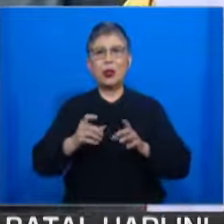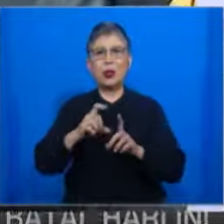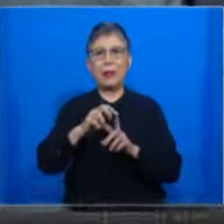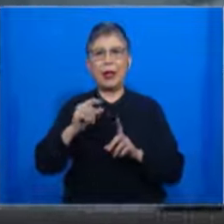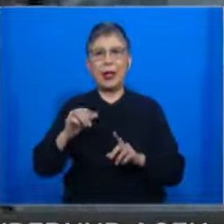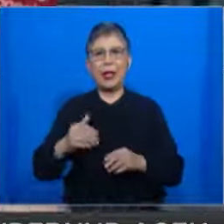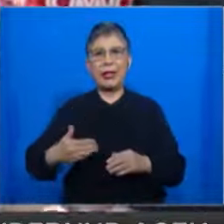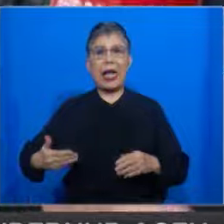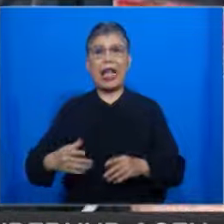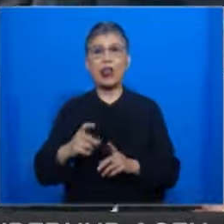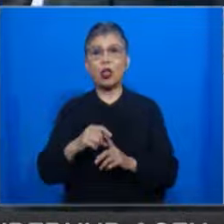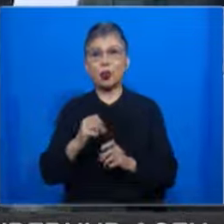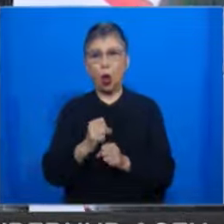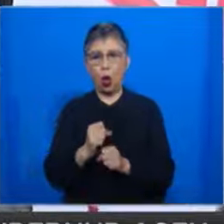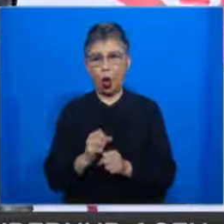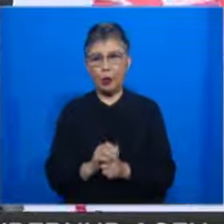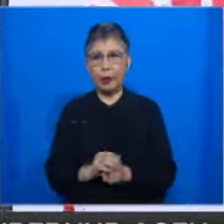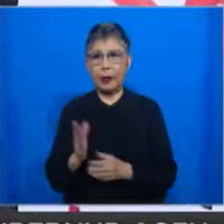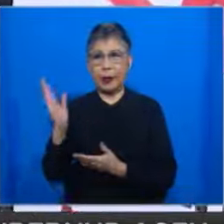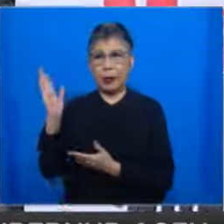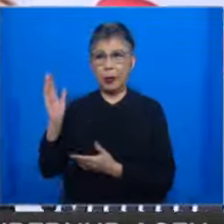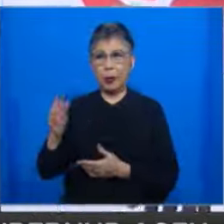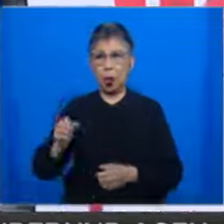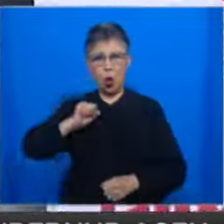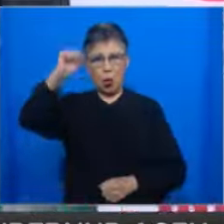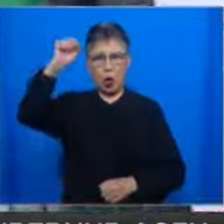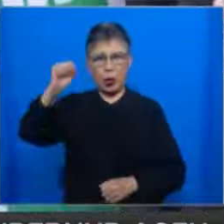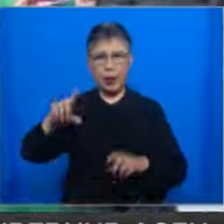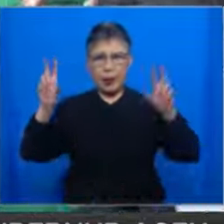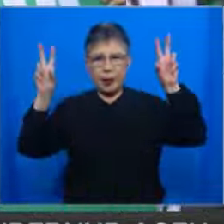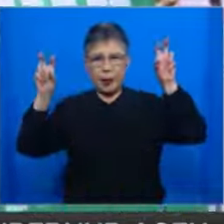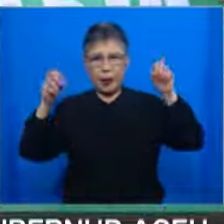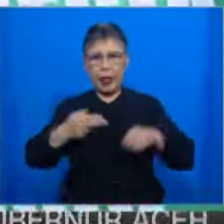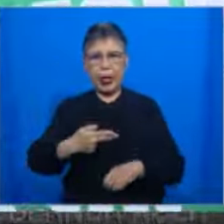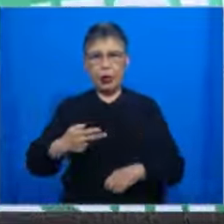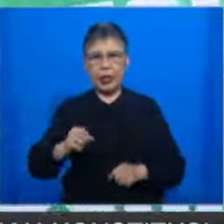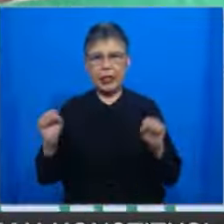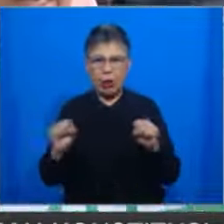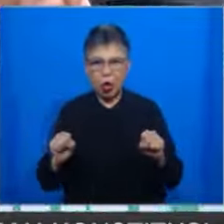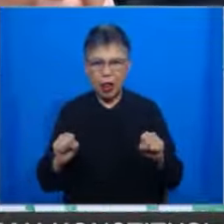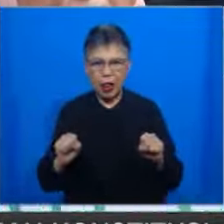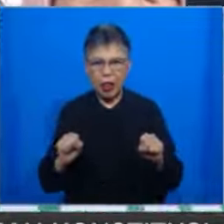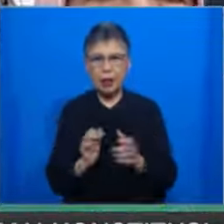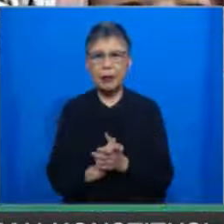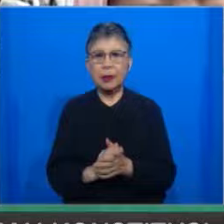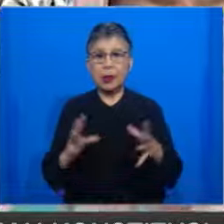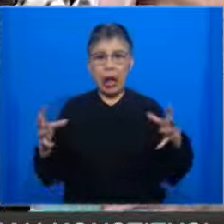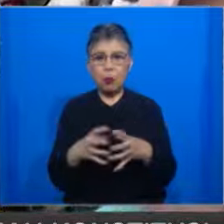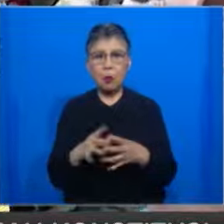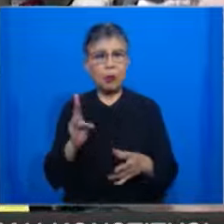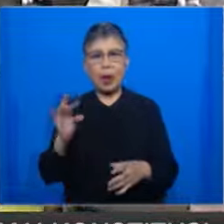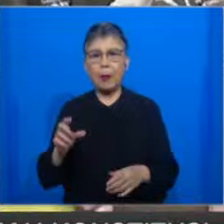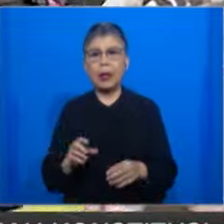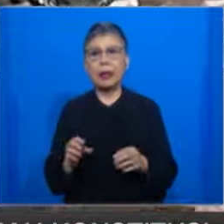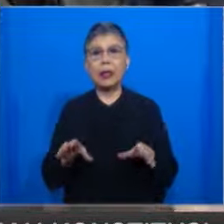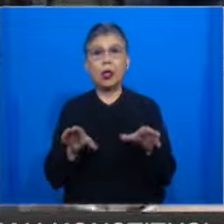Dan inilah situasi terkini dari aksi unjuk rasa dengan tema Indonesia Darurat, di mana ini tergabung dari berbagai